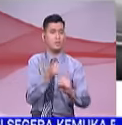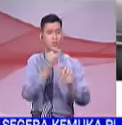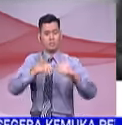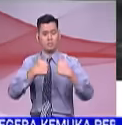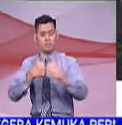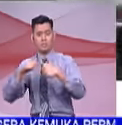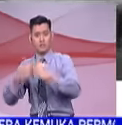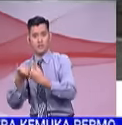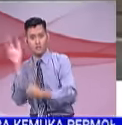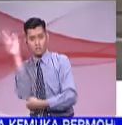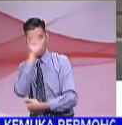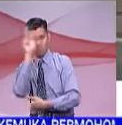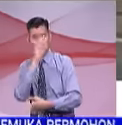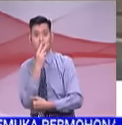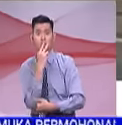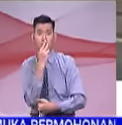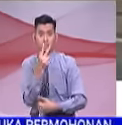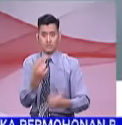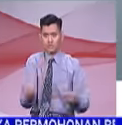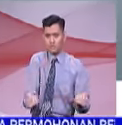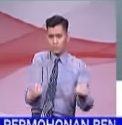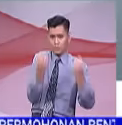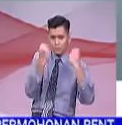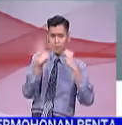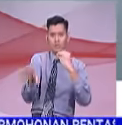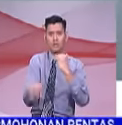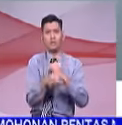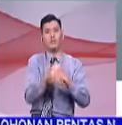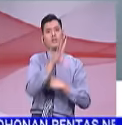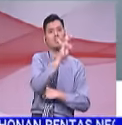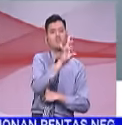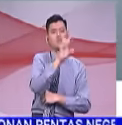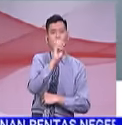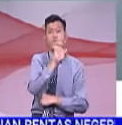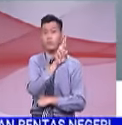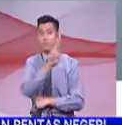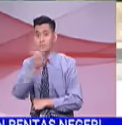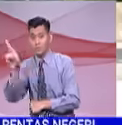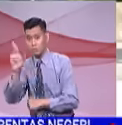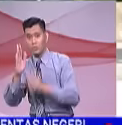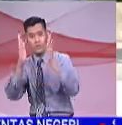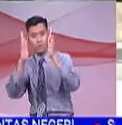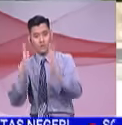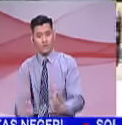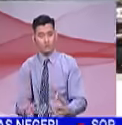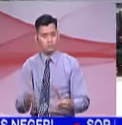menjadikan jumlah kekuatan tambahan keseluruhan sebanyak 70,000 anggota.